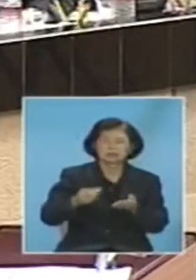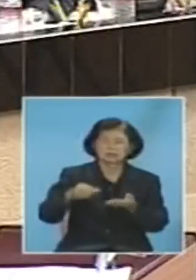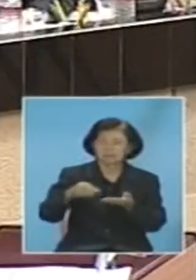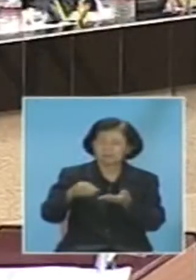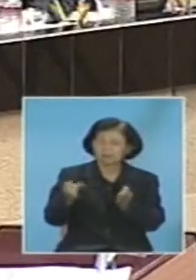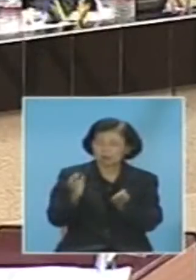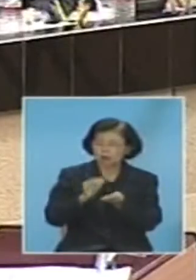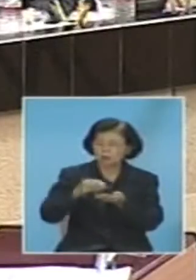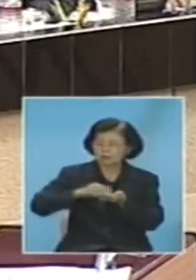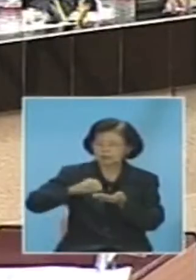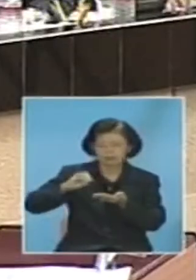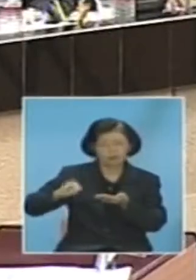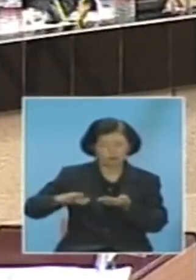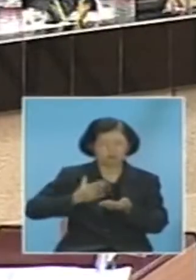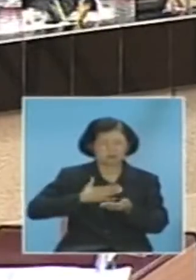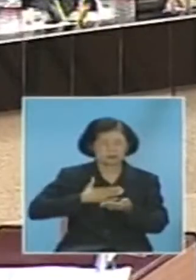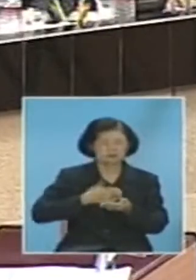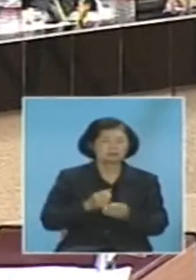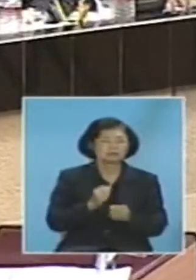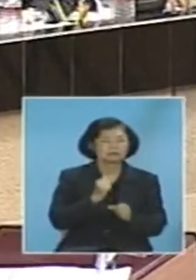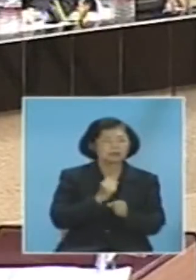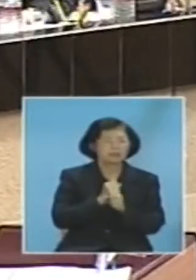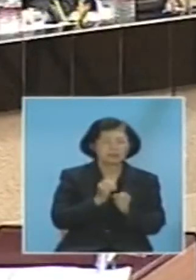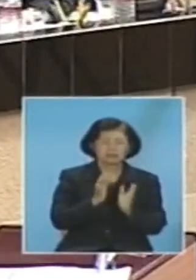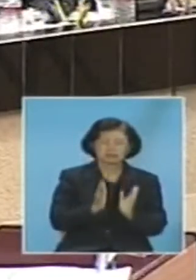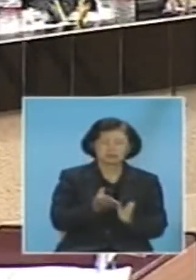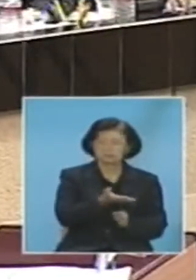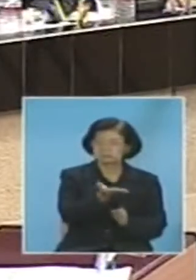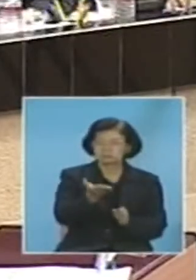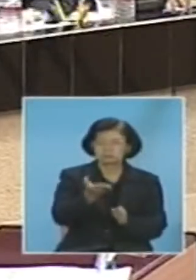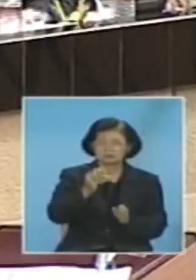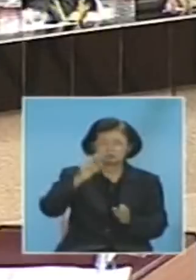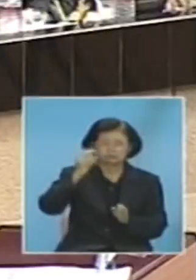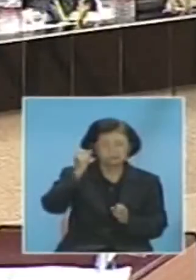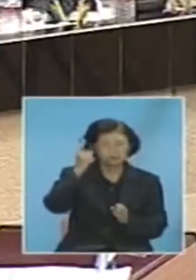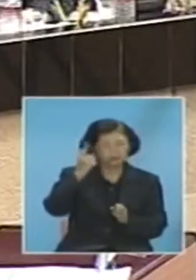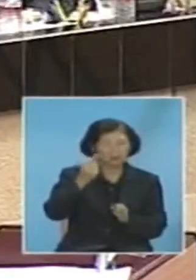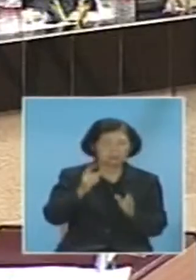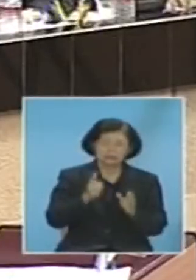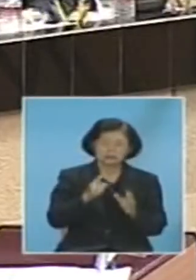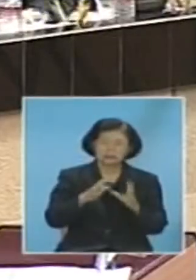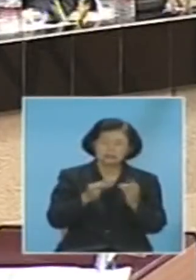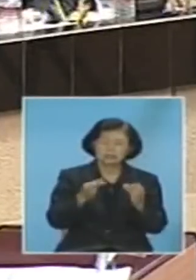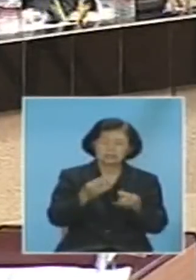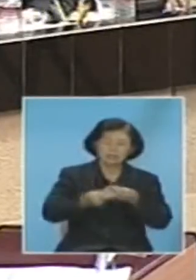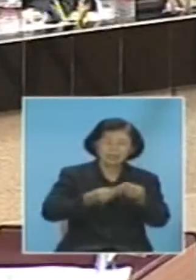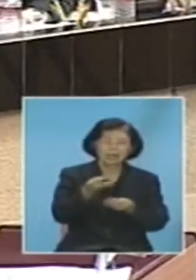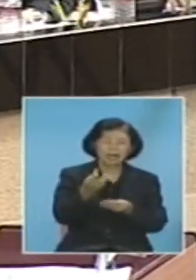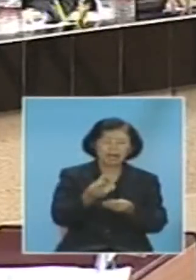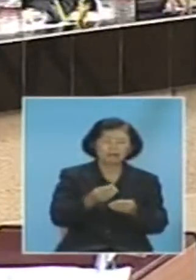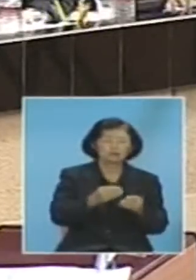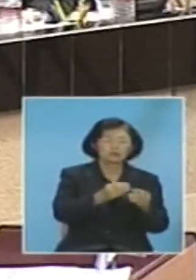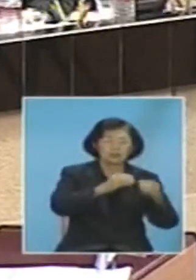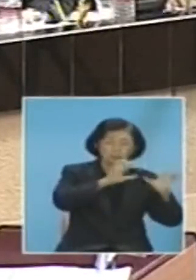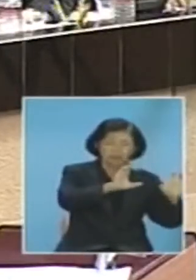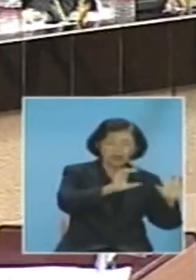ะซึ่งทำให้บางท่านหลงเข้าใจไปว่าข้อเท็จจริงกรณีระบายข้าวแบบ G2G นั้นเกี่ยวข้องกับค